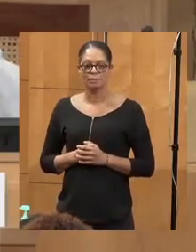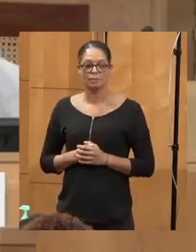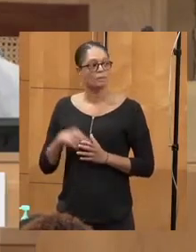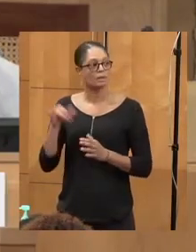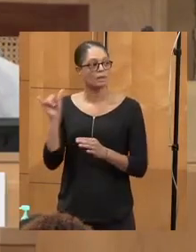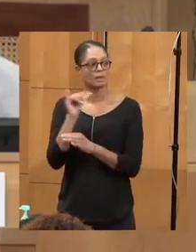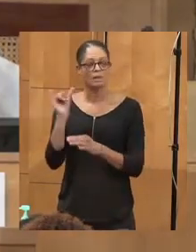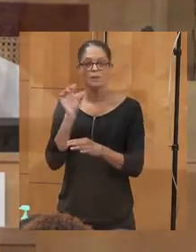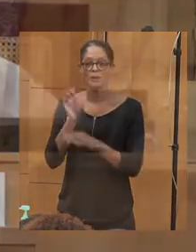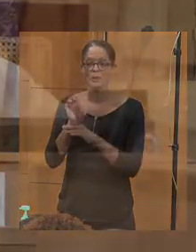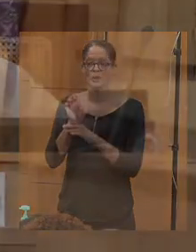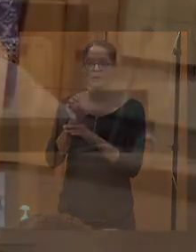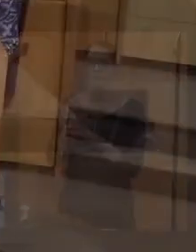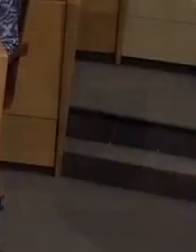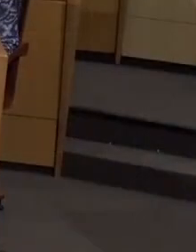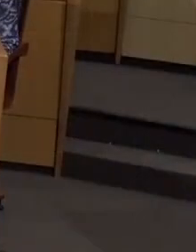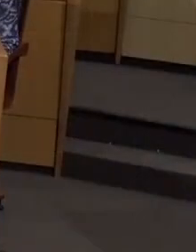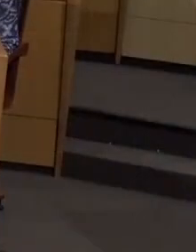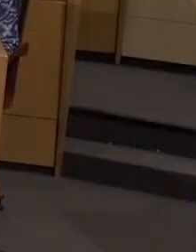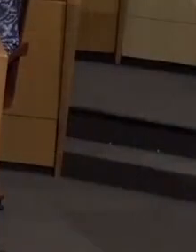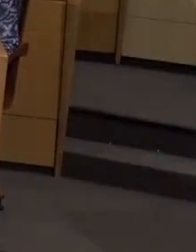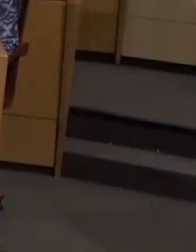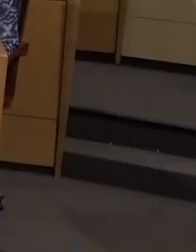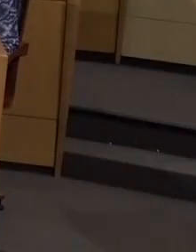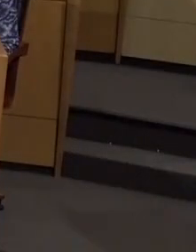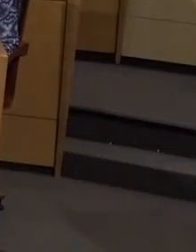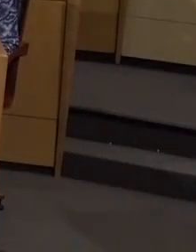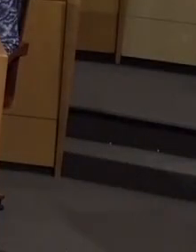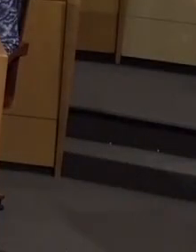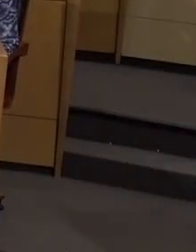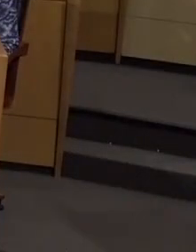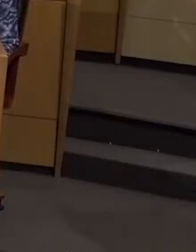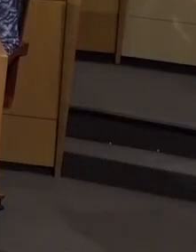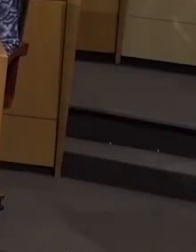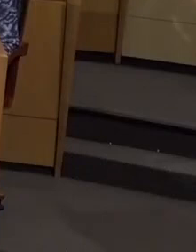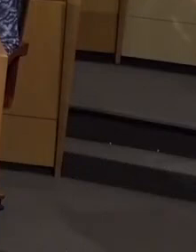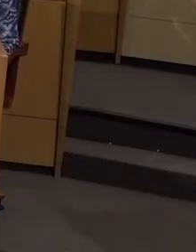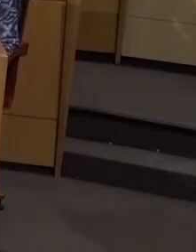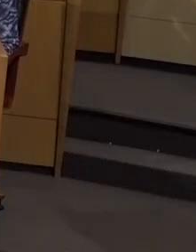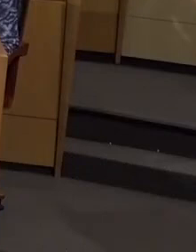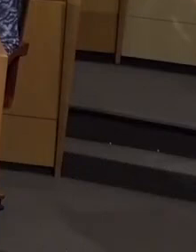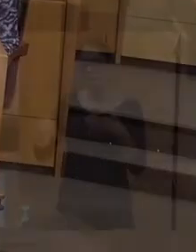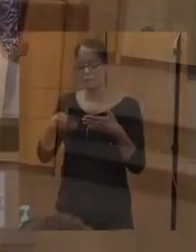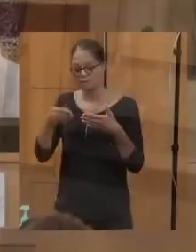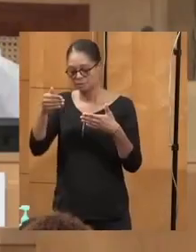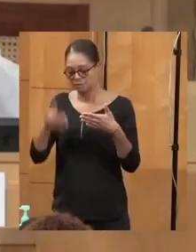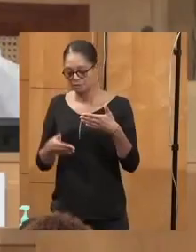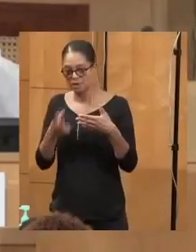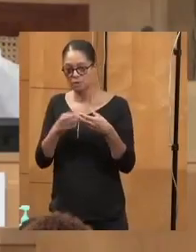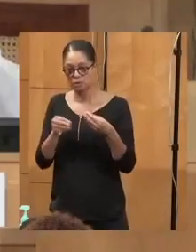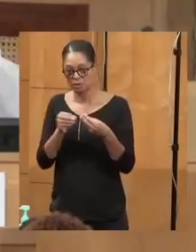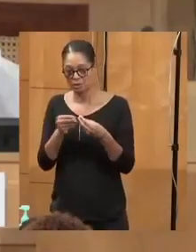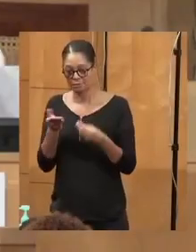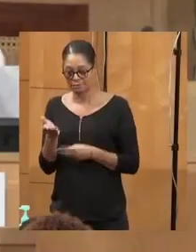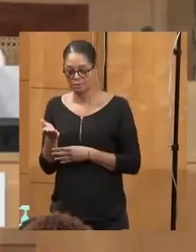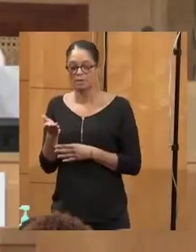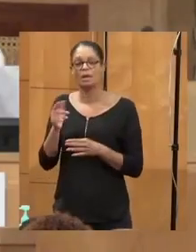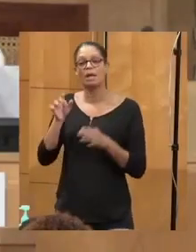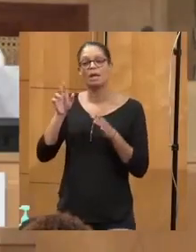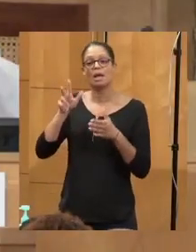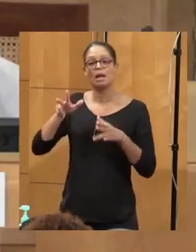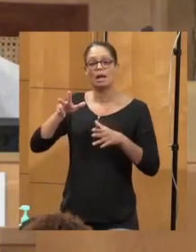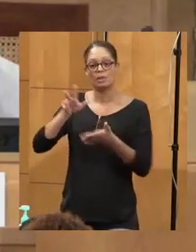Quels sont ceux qui sont contre? Donc l'article 16, avec son amendement que vous avez en main, a été